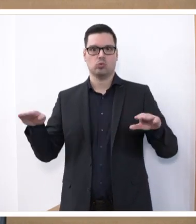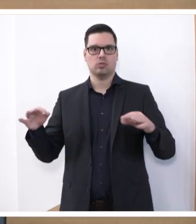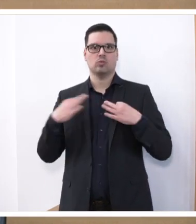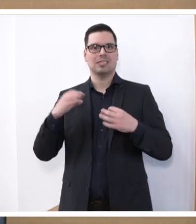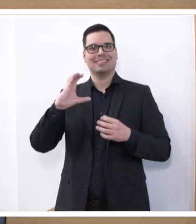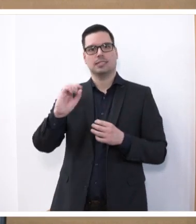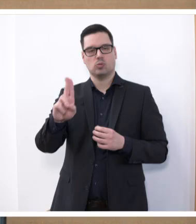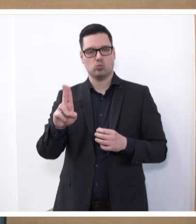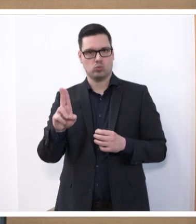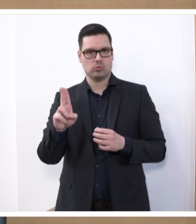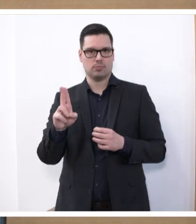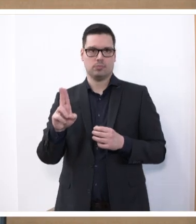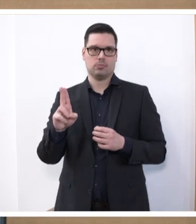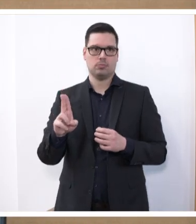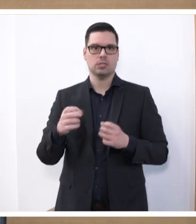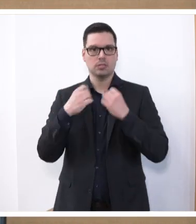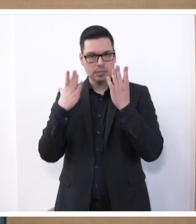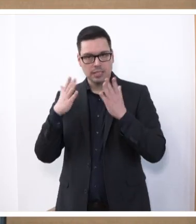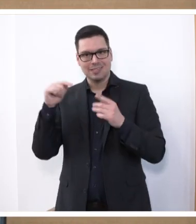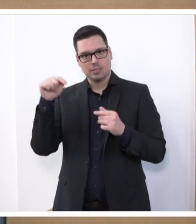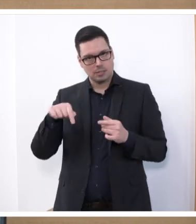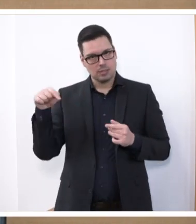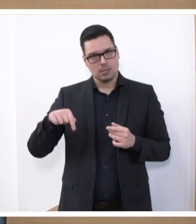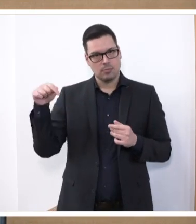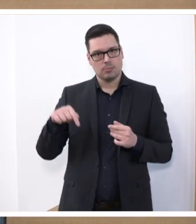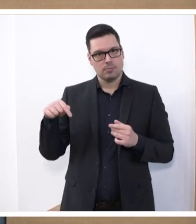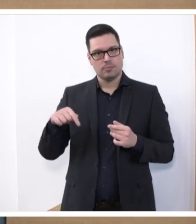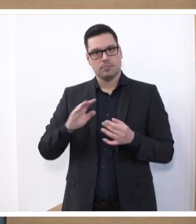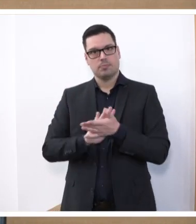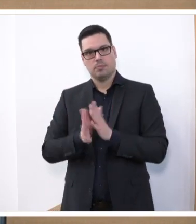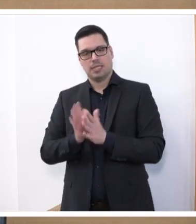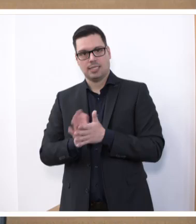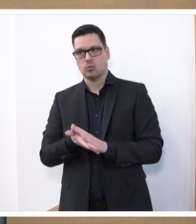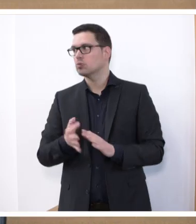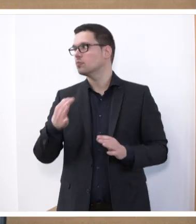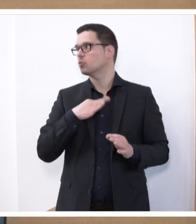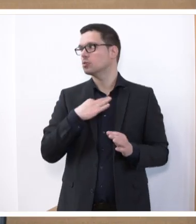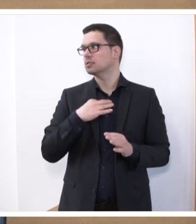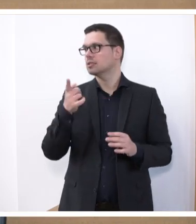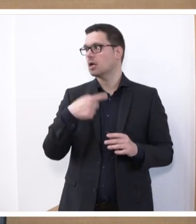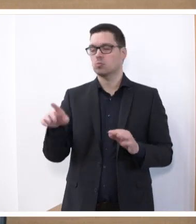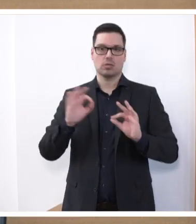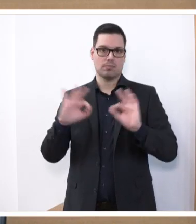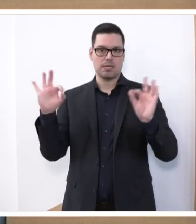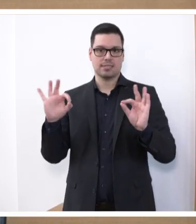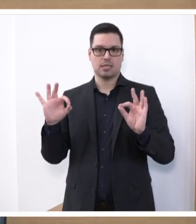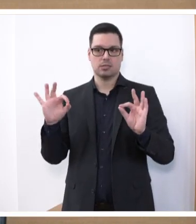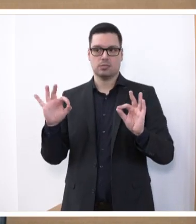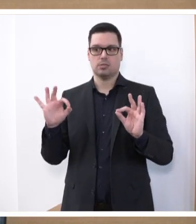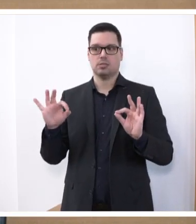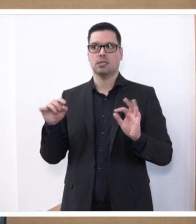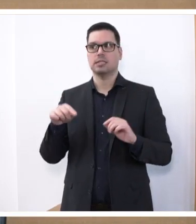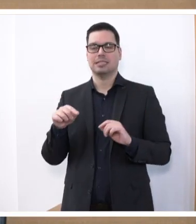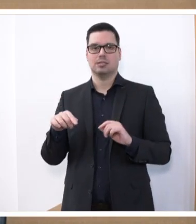CDU Fraktion auch schon klar zu sagen wenn wir hier entsprechende Rahmenbedingung auch für uns als Abgeordnete verbessern dass wir